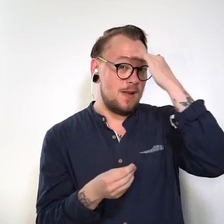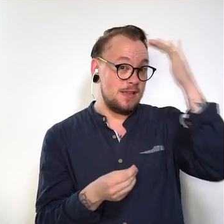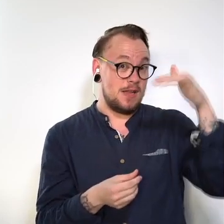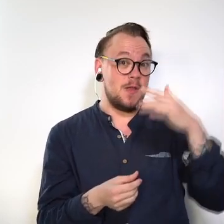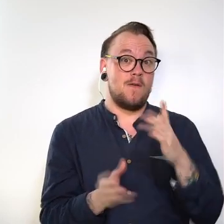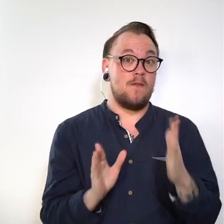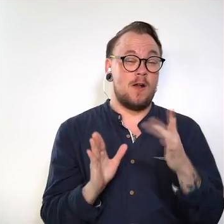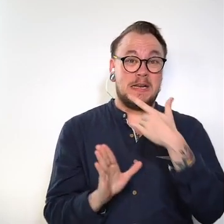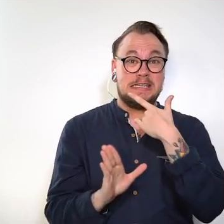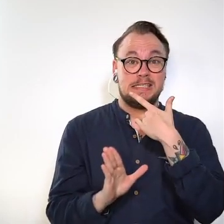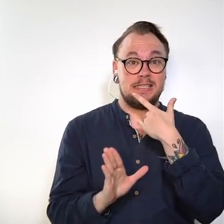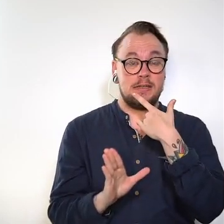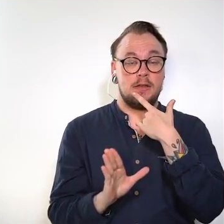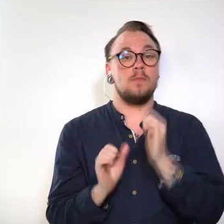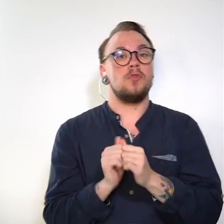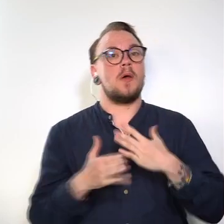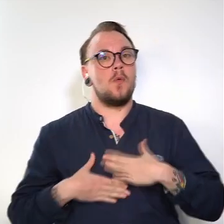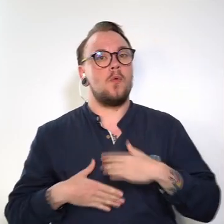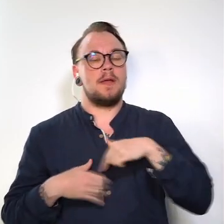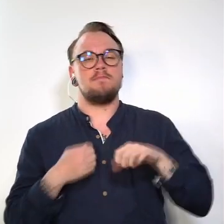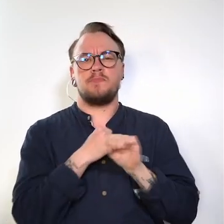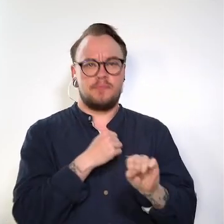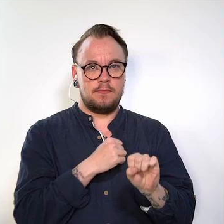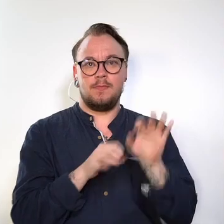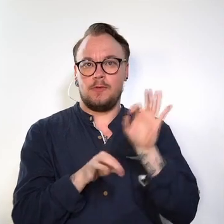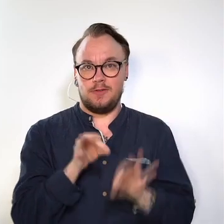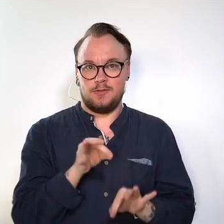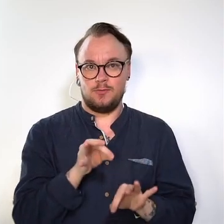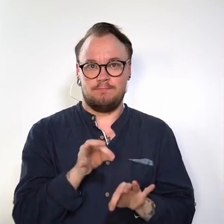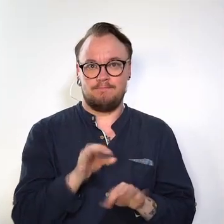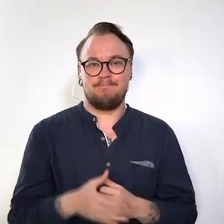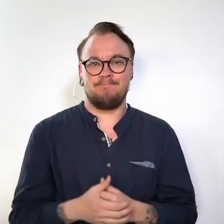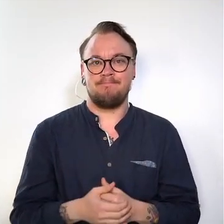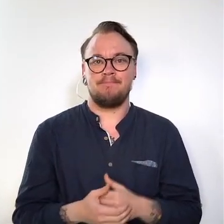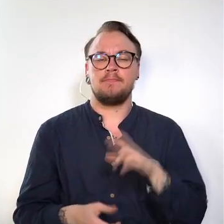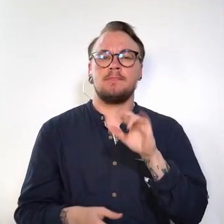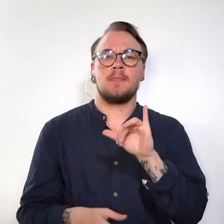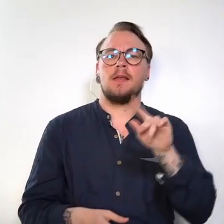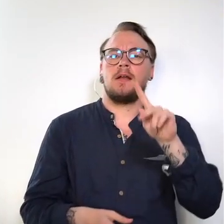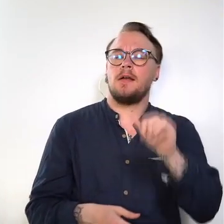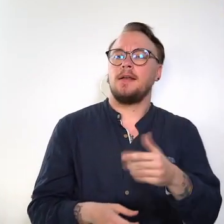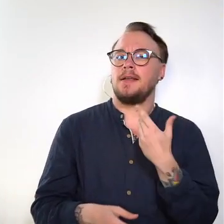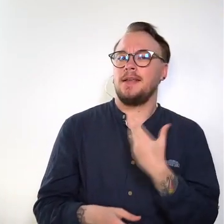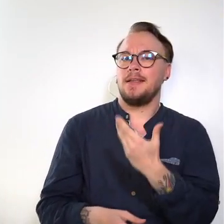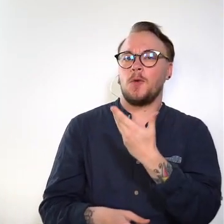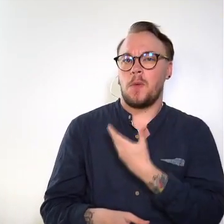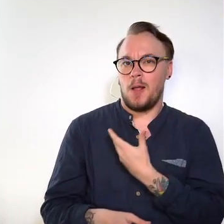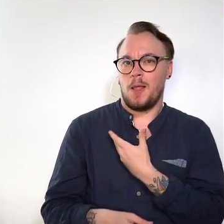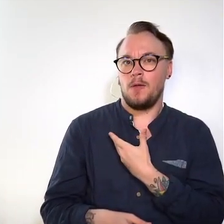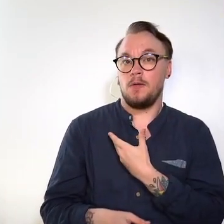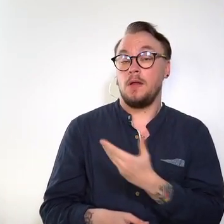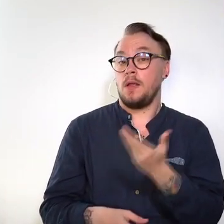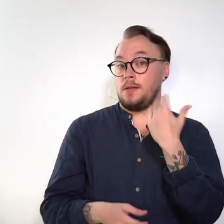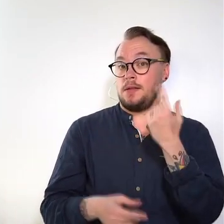olemassa, joka pystyttiin torjumaan sitten. Kiitos. Tämä on tärkeää. Myös edelliskeskustelussa puhuttiin siitä, että